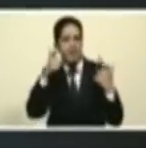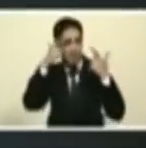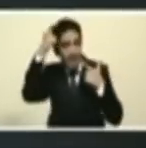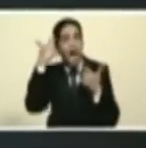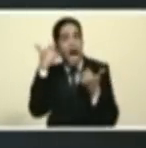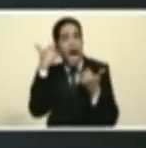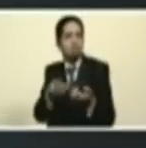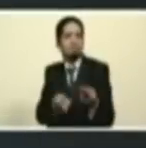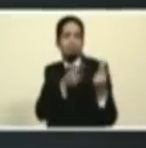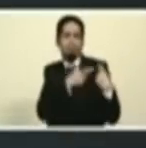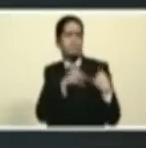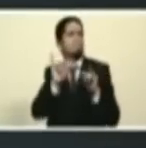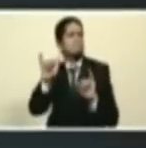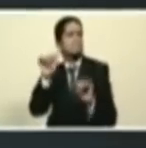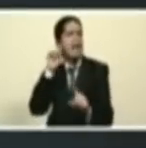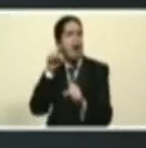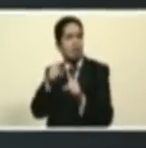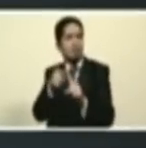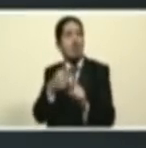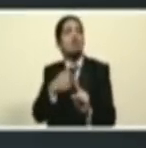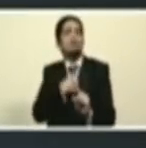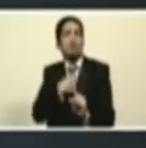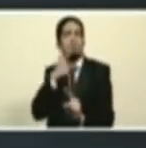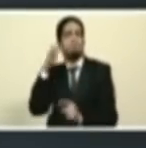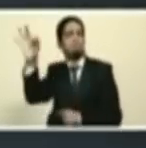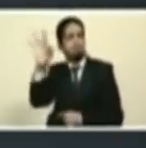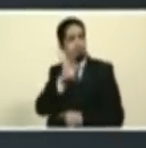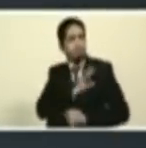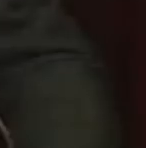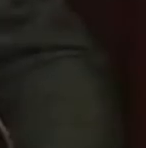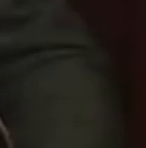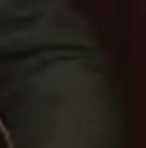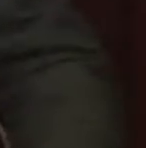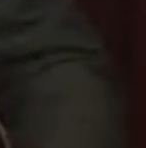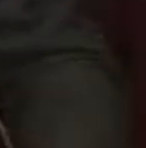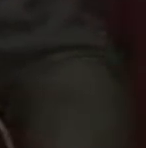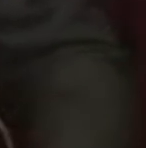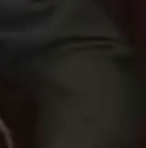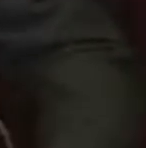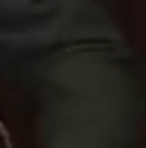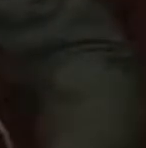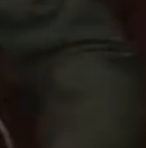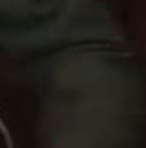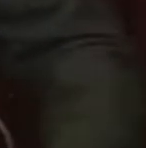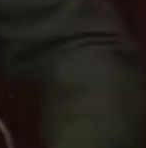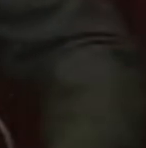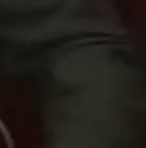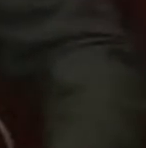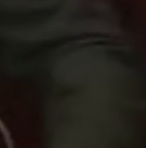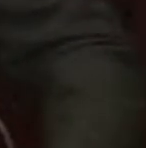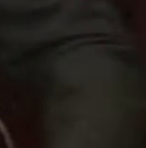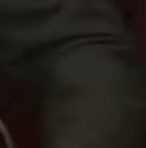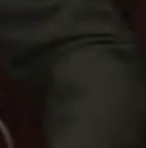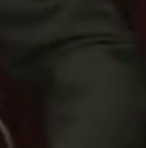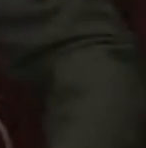comme frauduleuse et illégitime. De quoi raviver chez Maduro les fantasmes de complot. Le